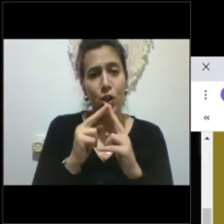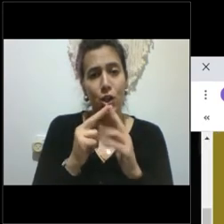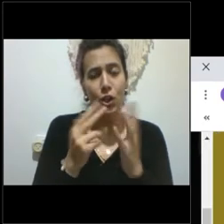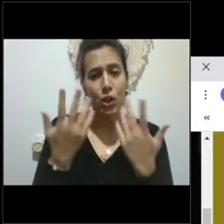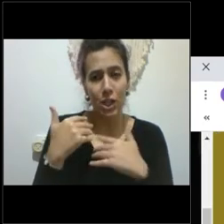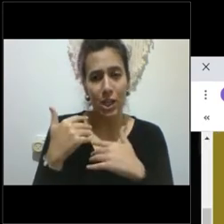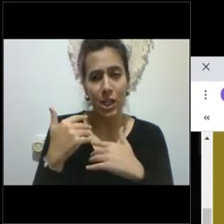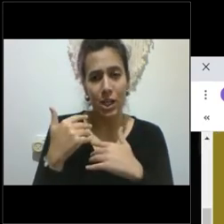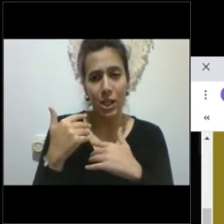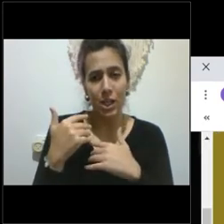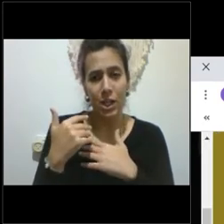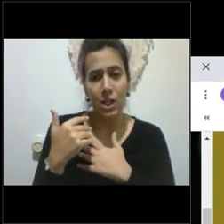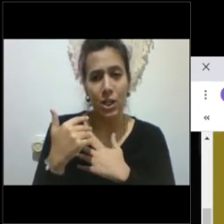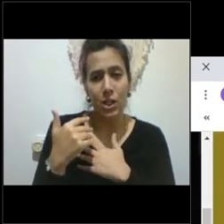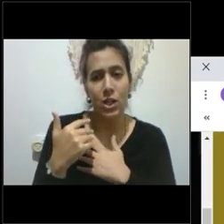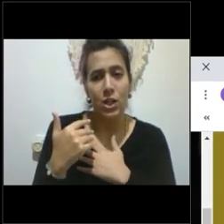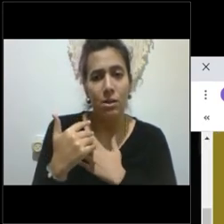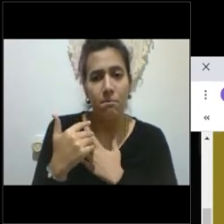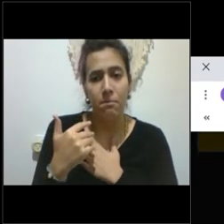במפגשים